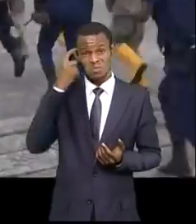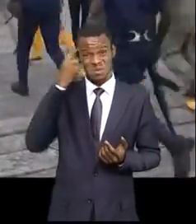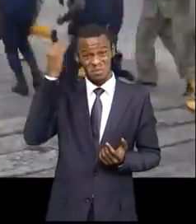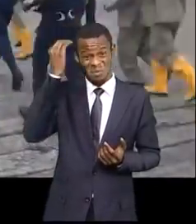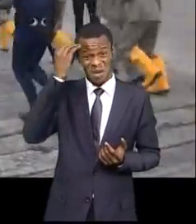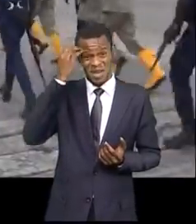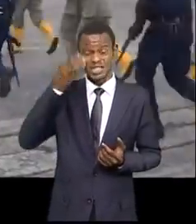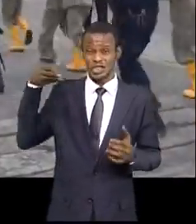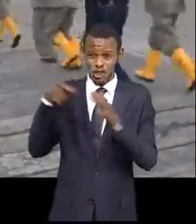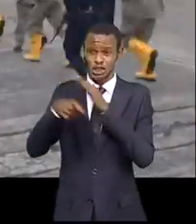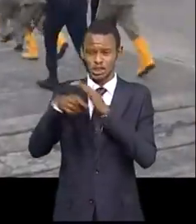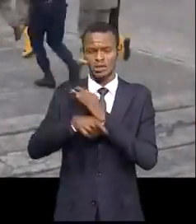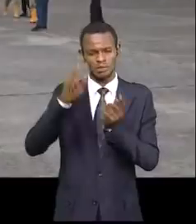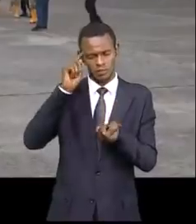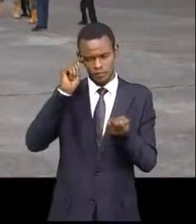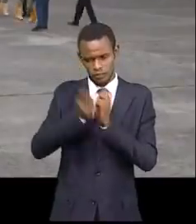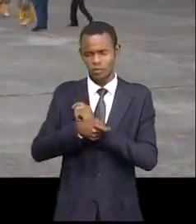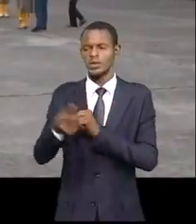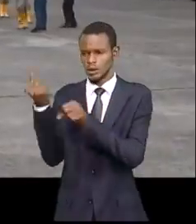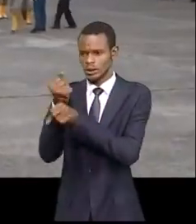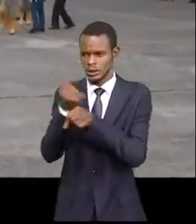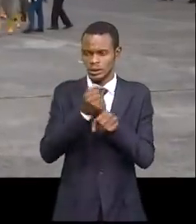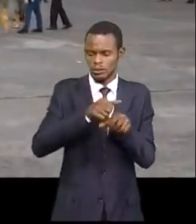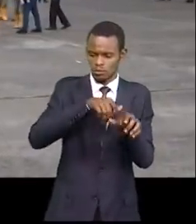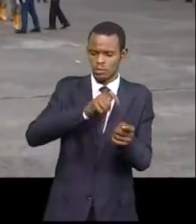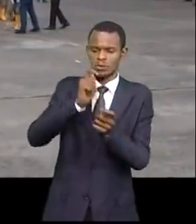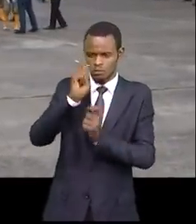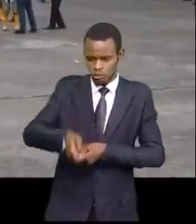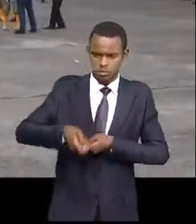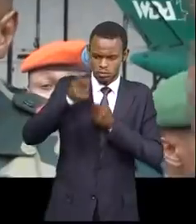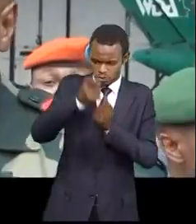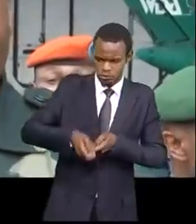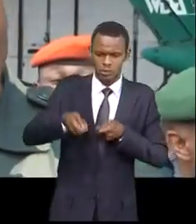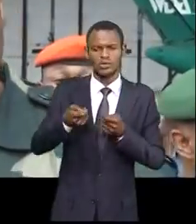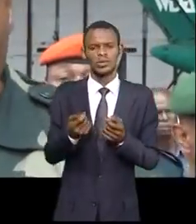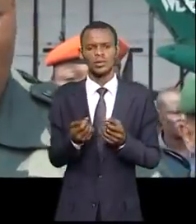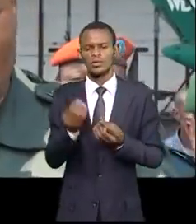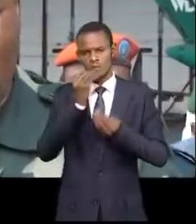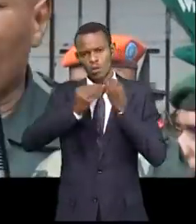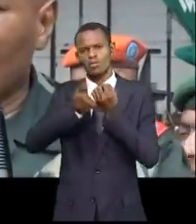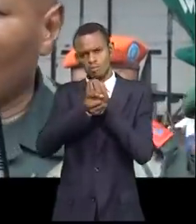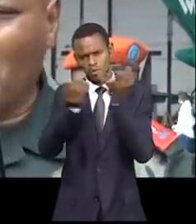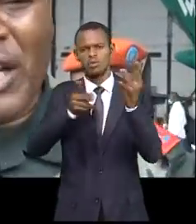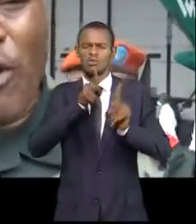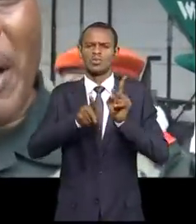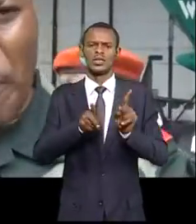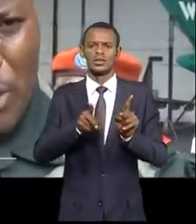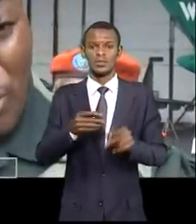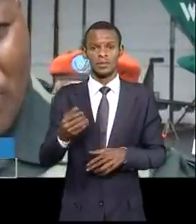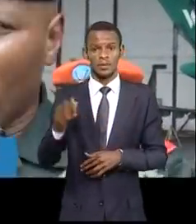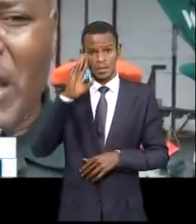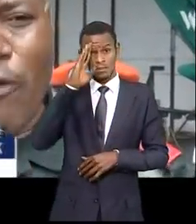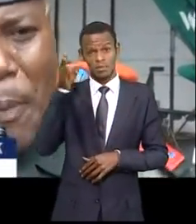service de la nation en tout cas c'est l'objectif poursuivi par cette vaste opération n'ont cessé de le répéter ces jeunes gens de bon sens